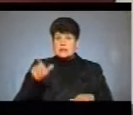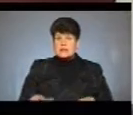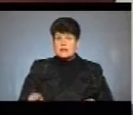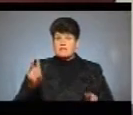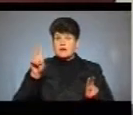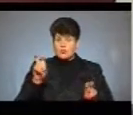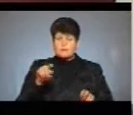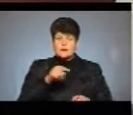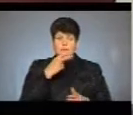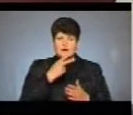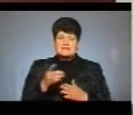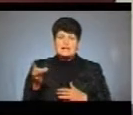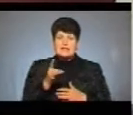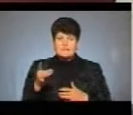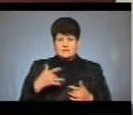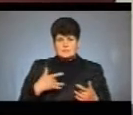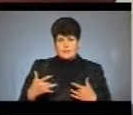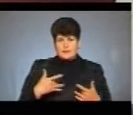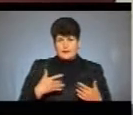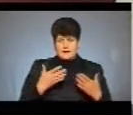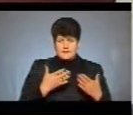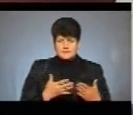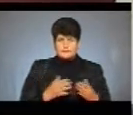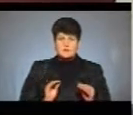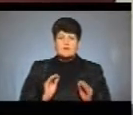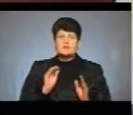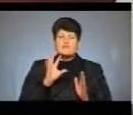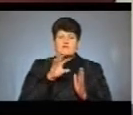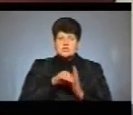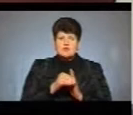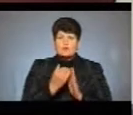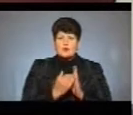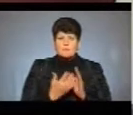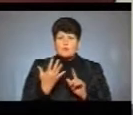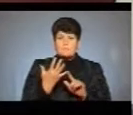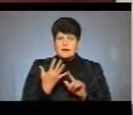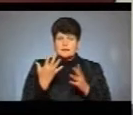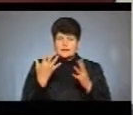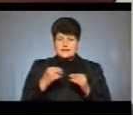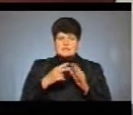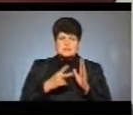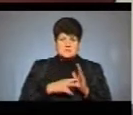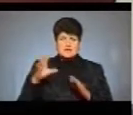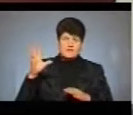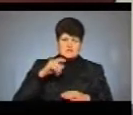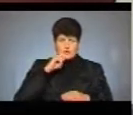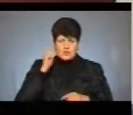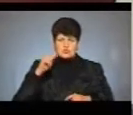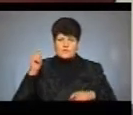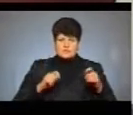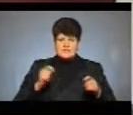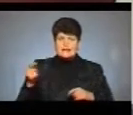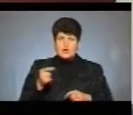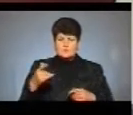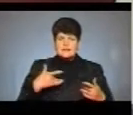Рівненський академічний музично-драматичний театр. Постановка увійшла до програми 5-го дня 17-го всеукраїнського фестивалю